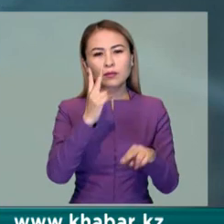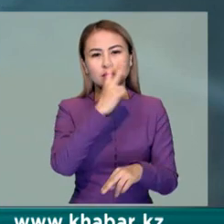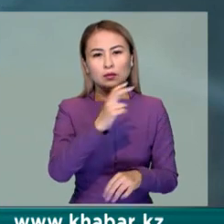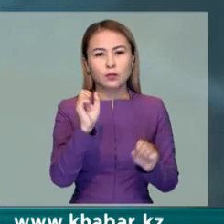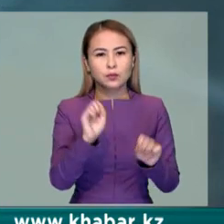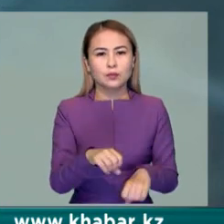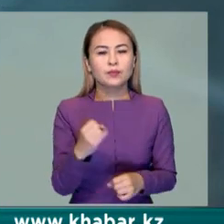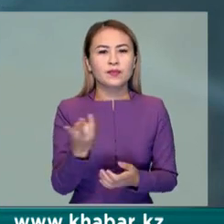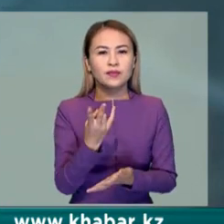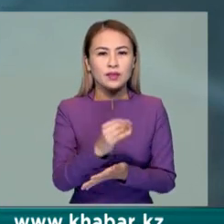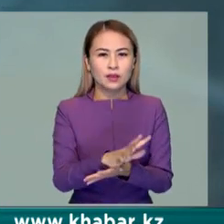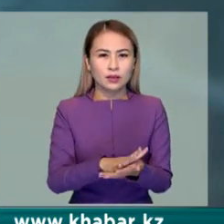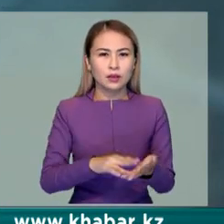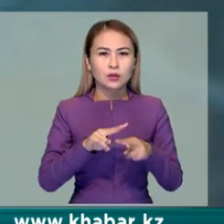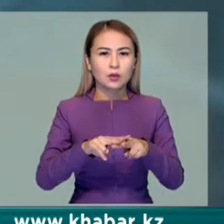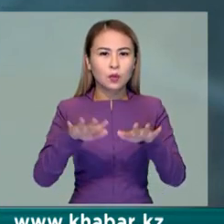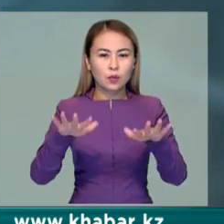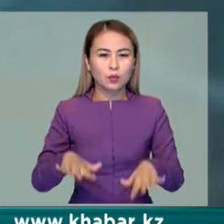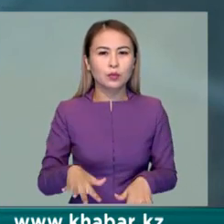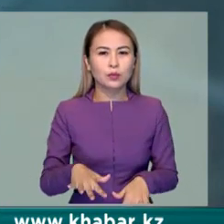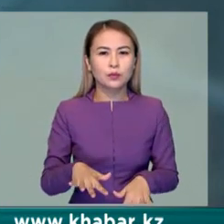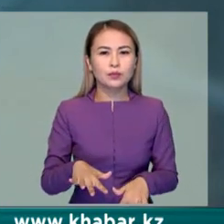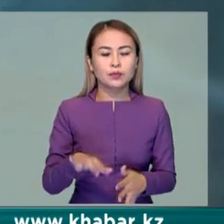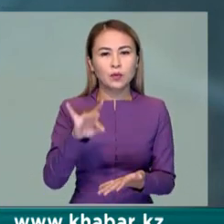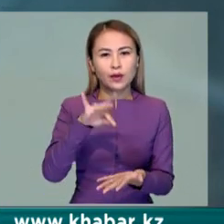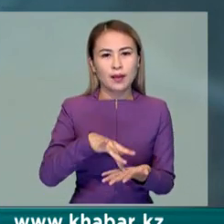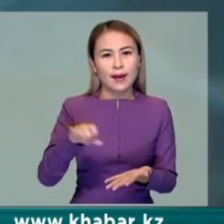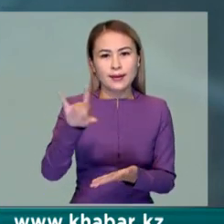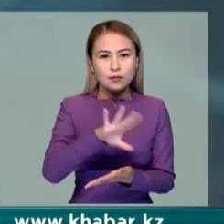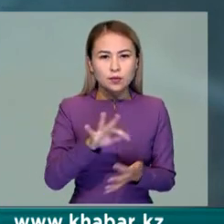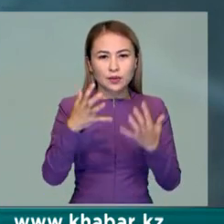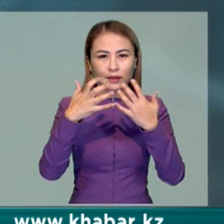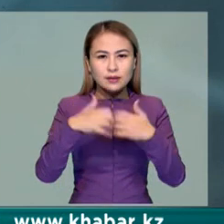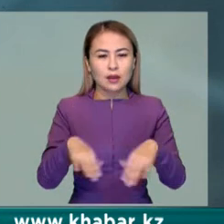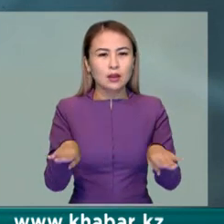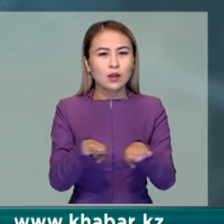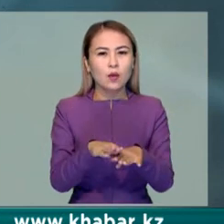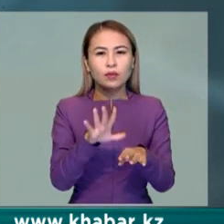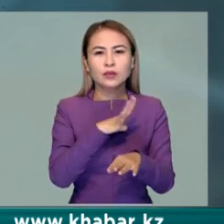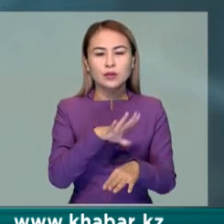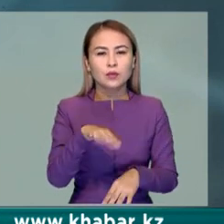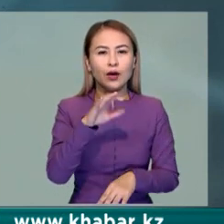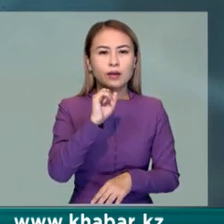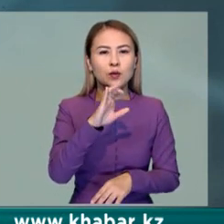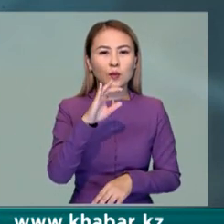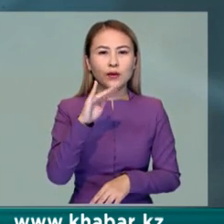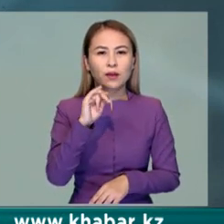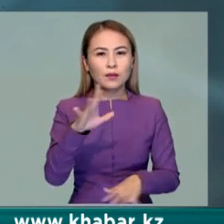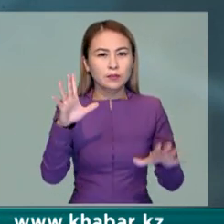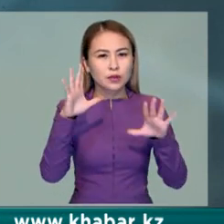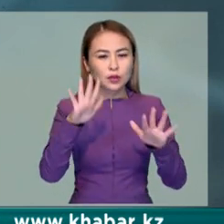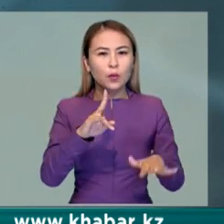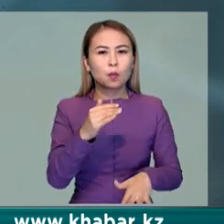имандылық думанына жалғасып жатыр. Елордадағы көлемі жағынан Орталық Азия бойынша теңдесі жоқ Әзірет Сұлтан мешітінде